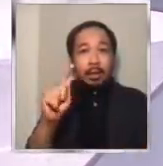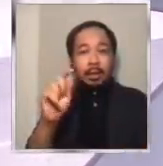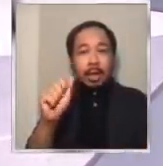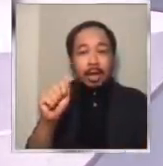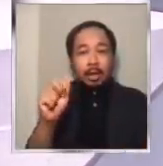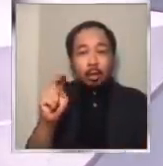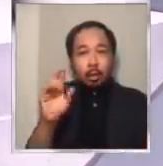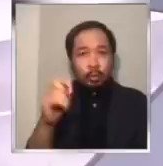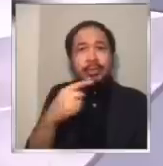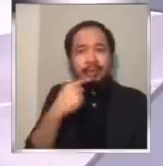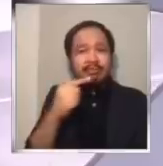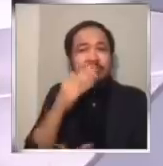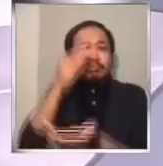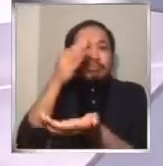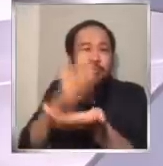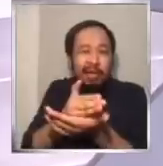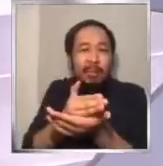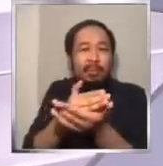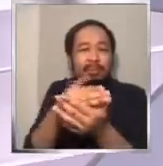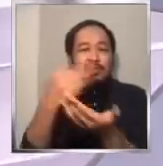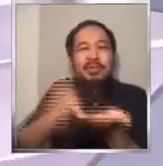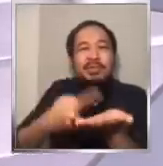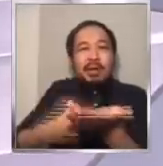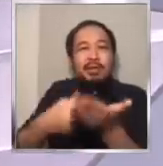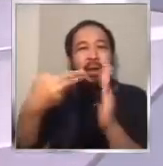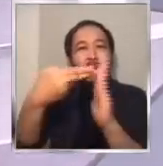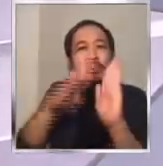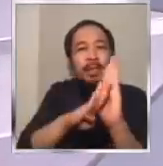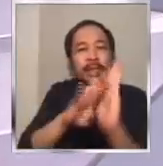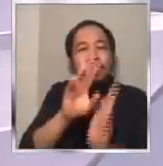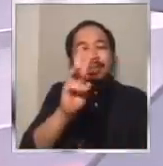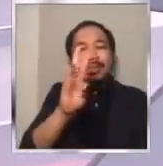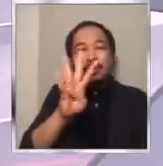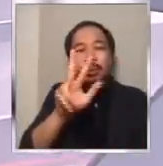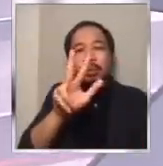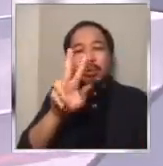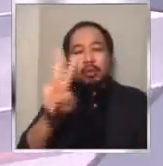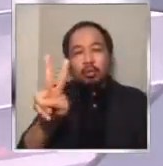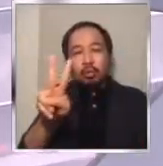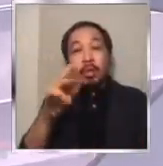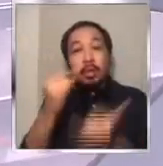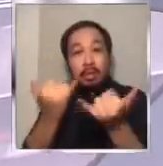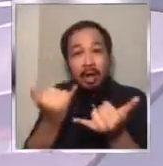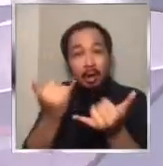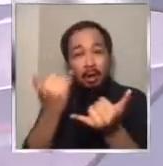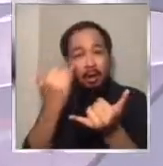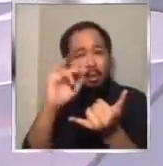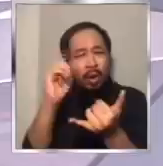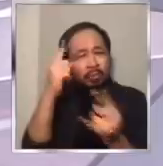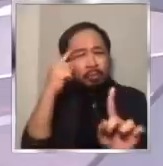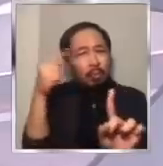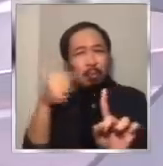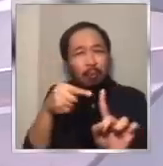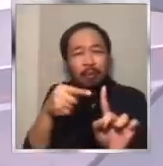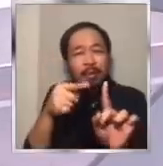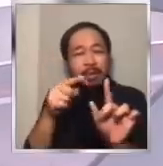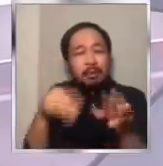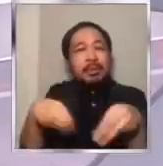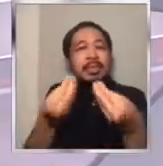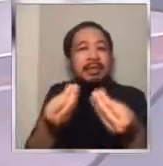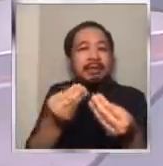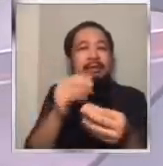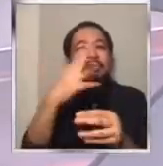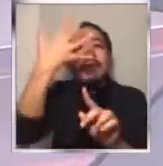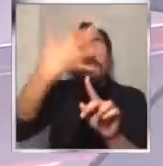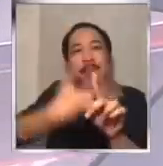Bill 6732 para sa pagbibigay ng limang buwang provisional franchise sa ABS-CBN. Alamin kung